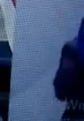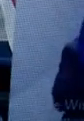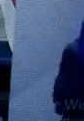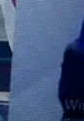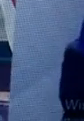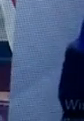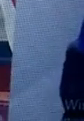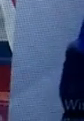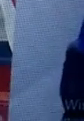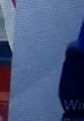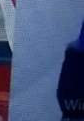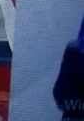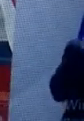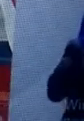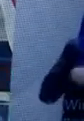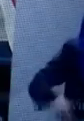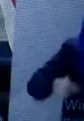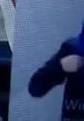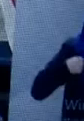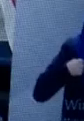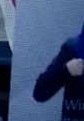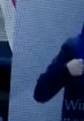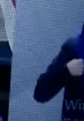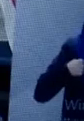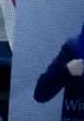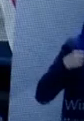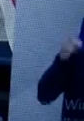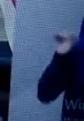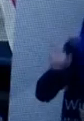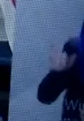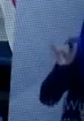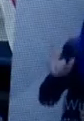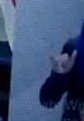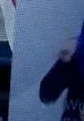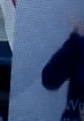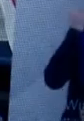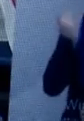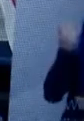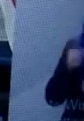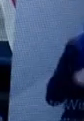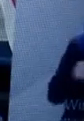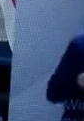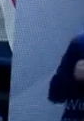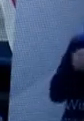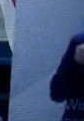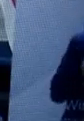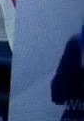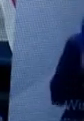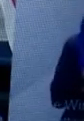ini dalam kehidupan kita. Ya, ada kalanya kita merasakan sedikit sukar